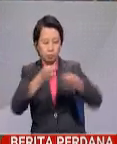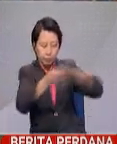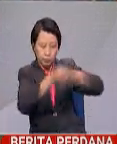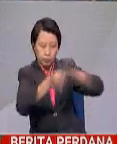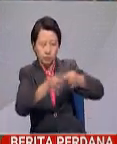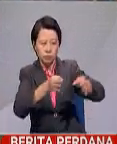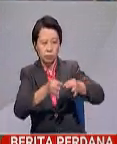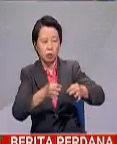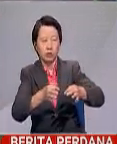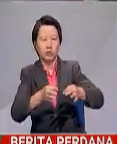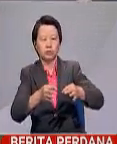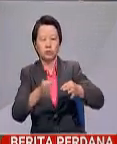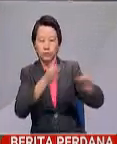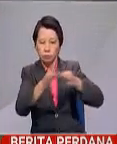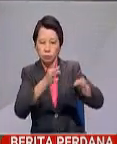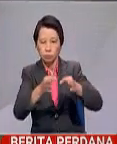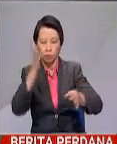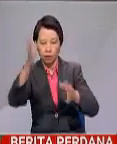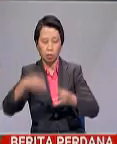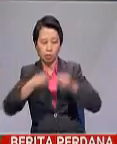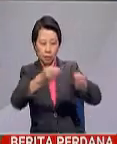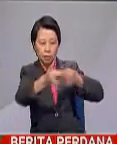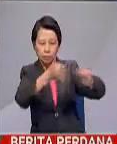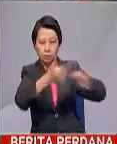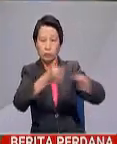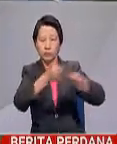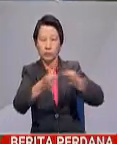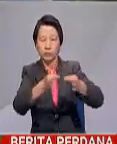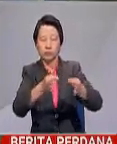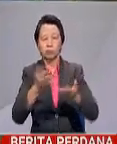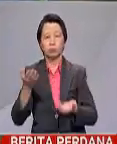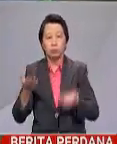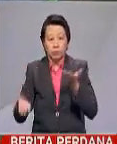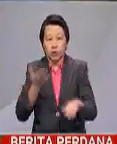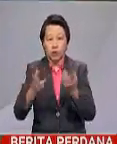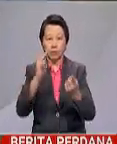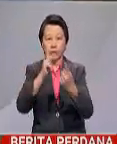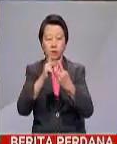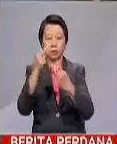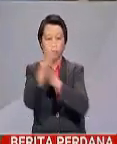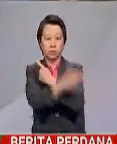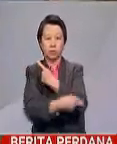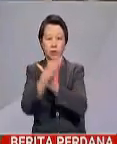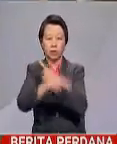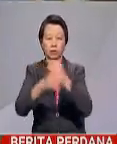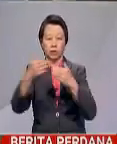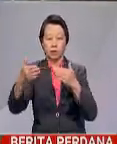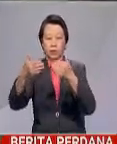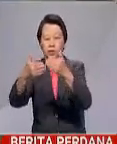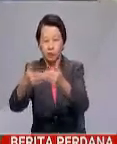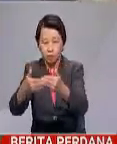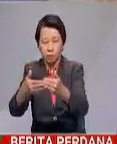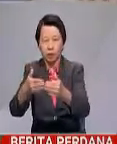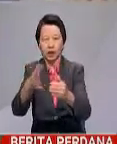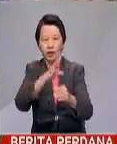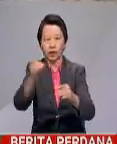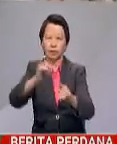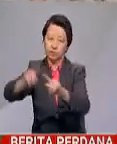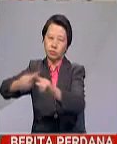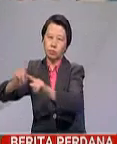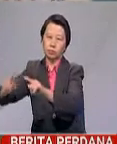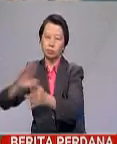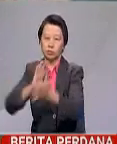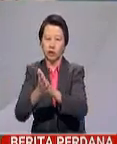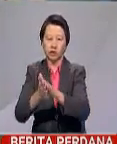penjelasan. Memberi penjelasan mungkin kepada negara-negara jiran dan sebagainya